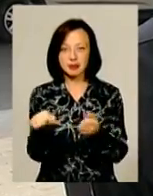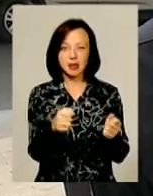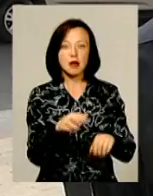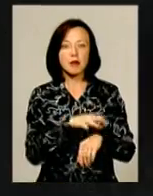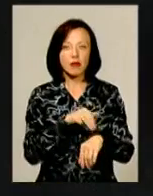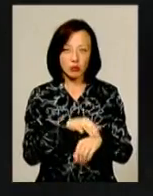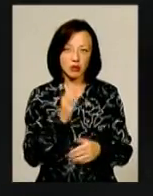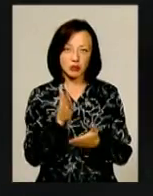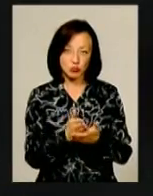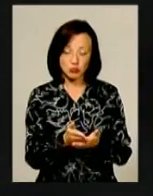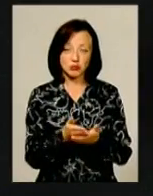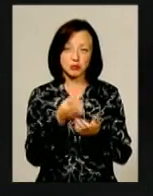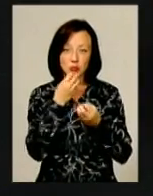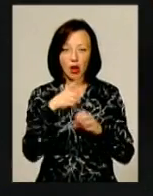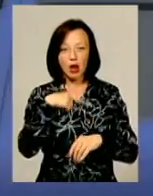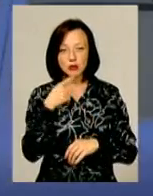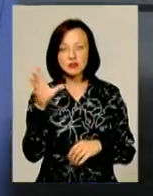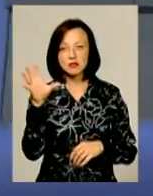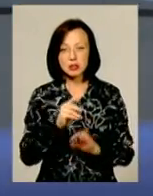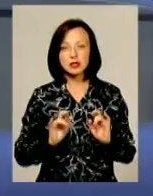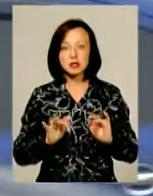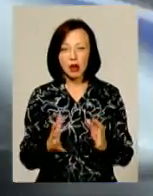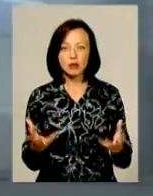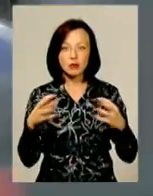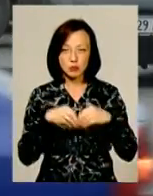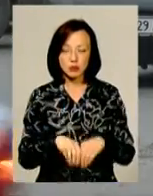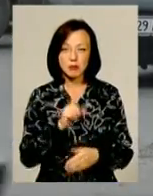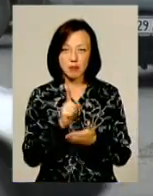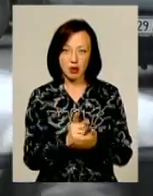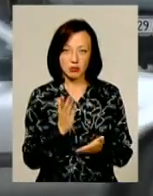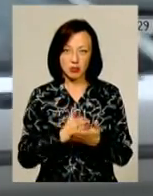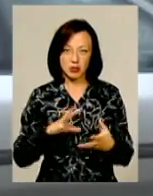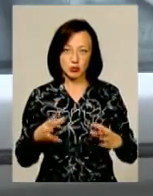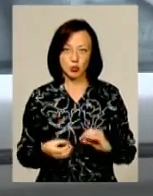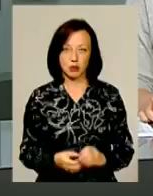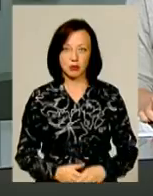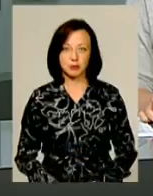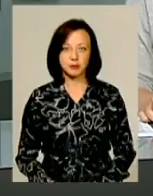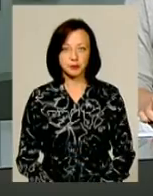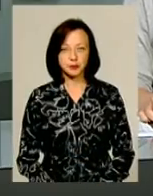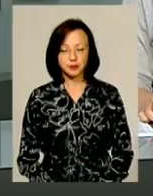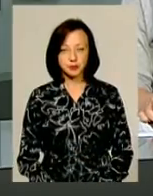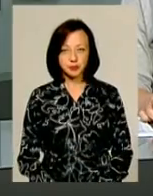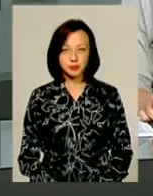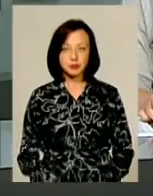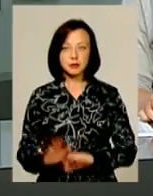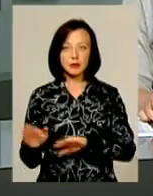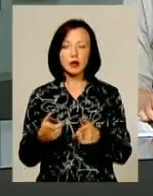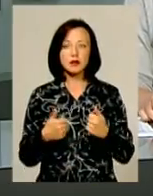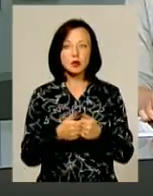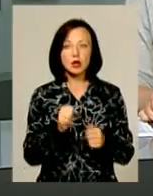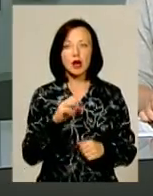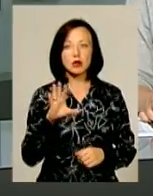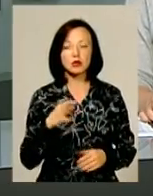правоохоронці налаштовані оптимістично. Мовляв, усі заходи укупі таки мають дати результат. У зоні АТО